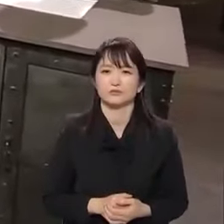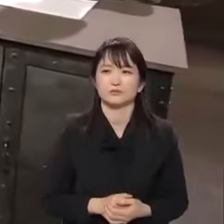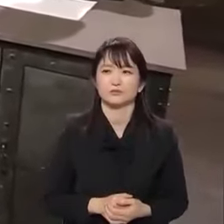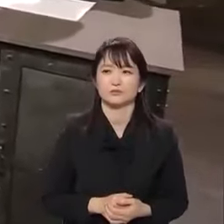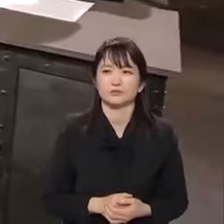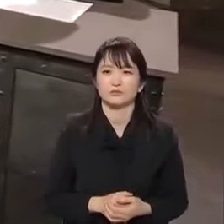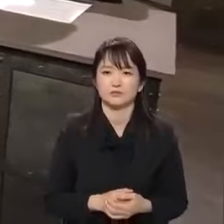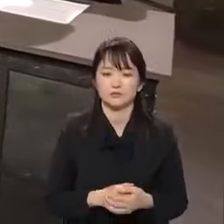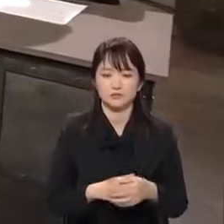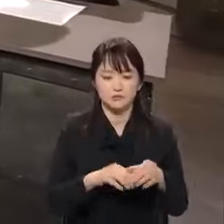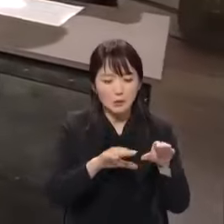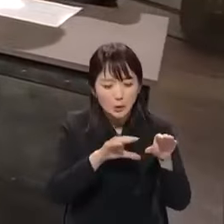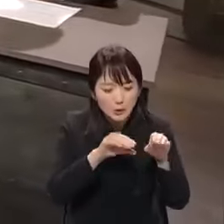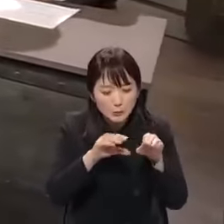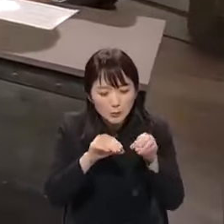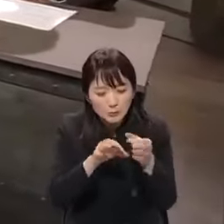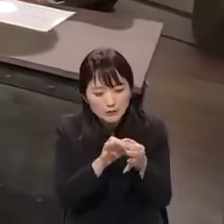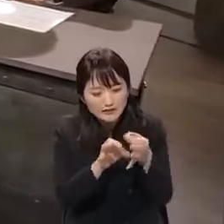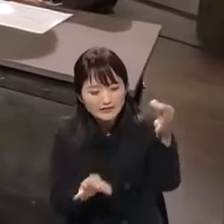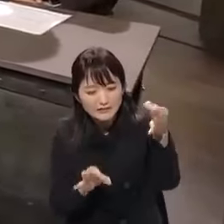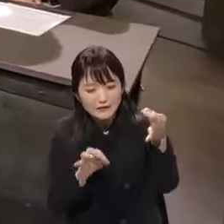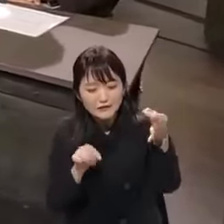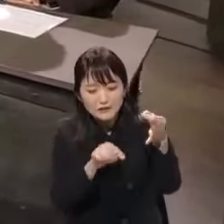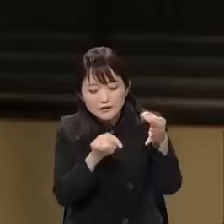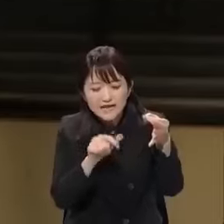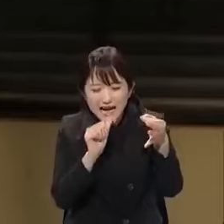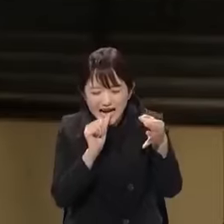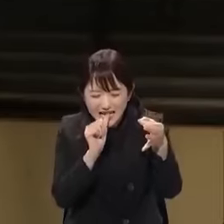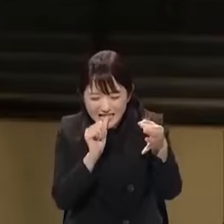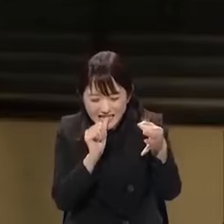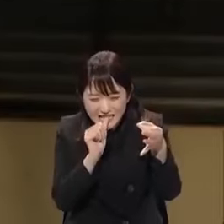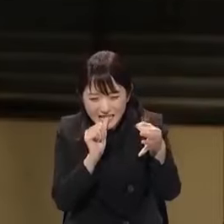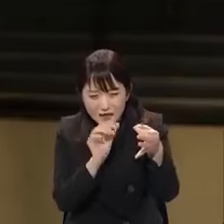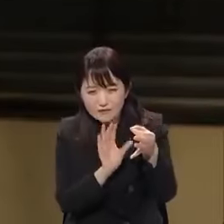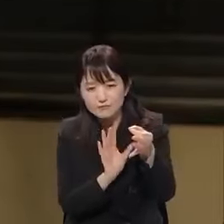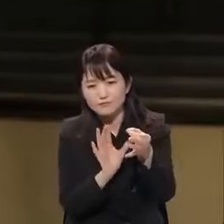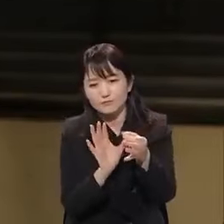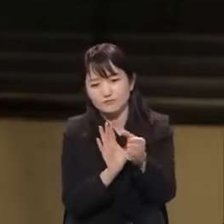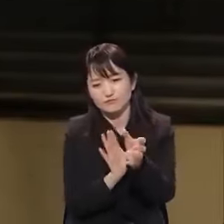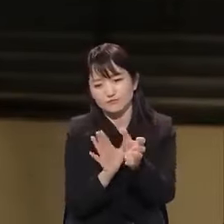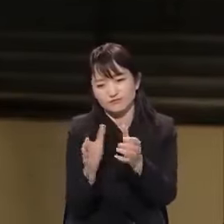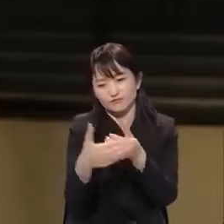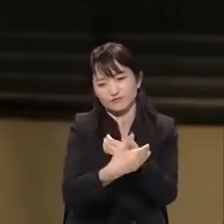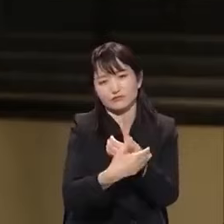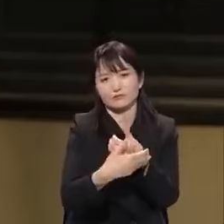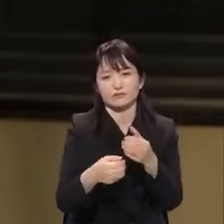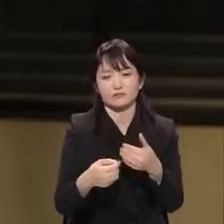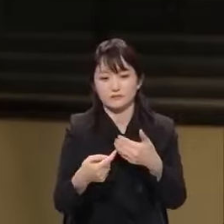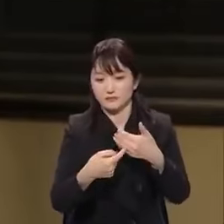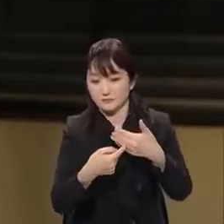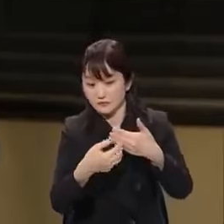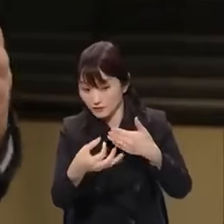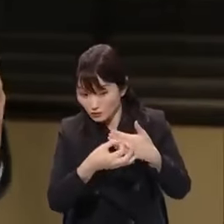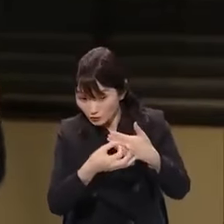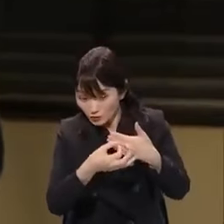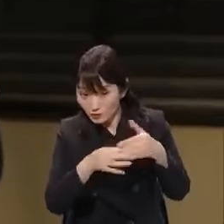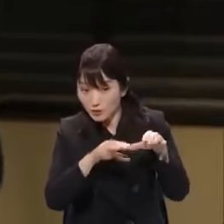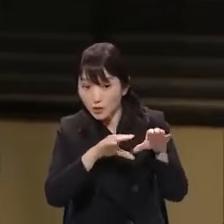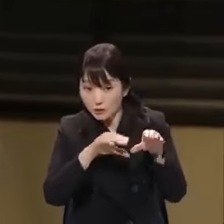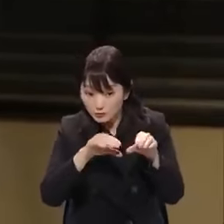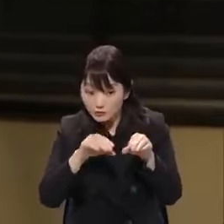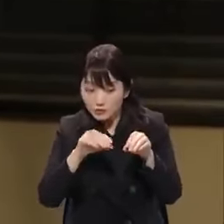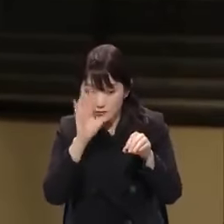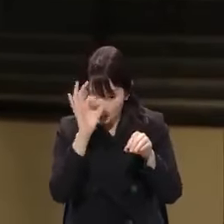그 솜방망이 안에 쇠가 있고요. 쇠로 이렇게 설사 같은 걸로 감아놨다라는 겁니다. 겉으로 봤을 때는 스펀지